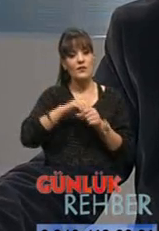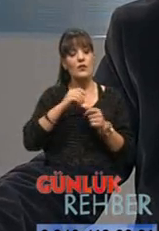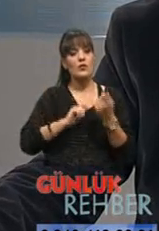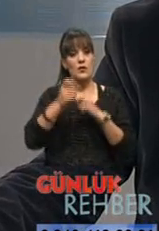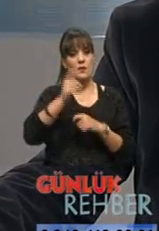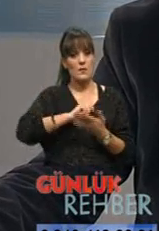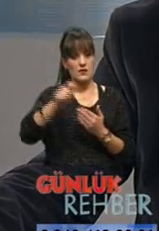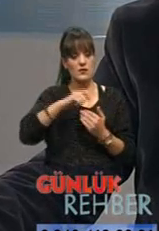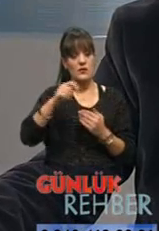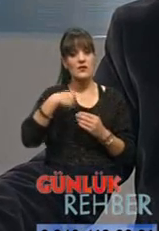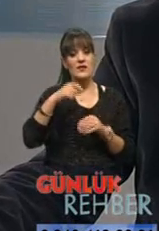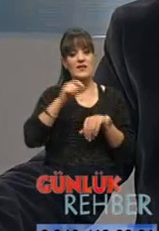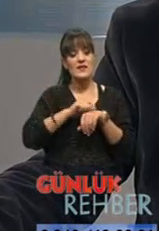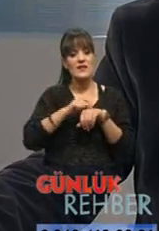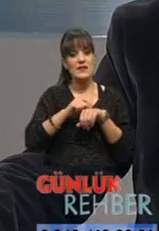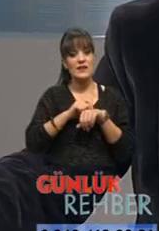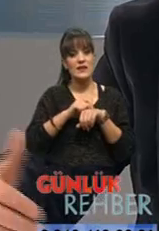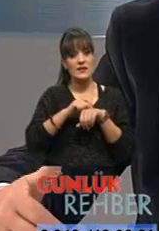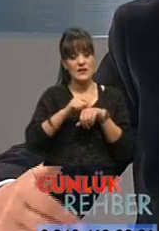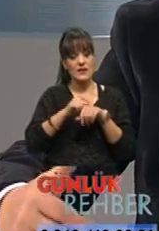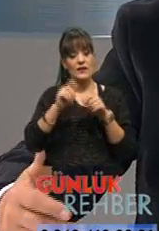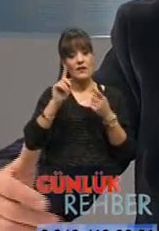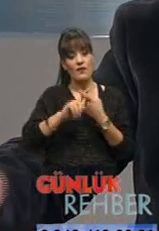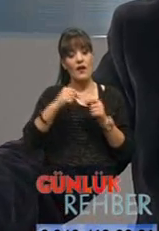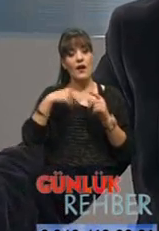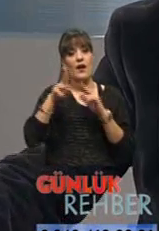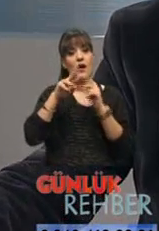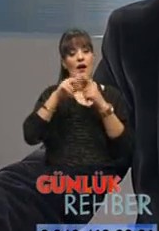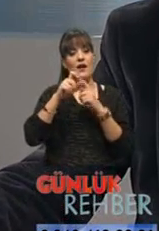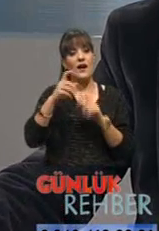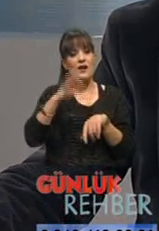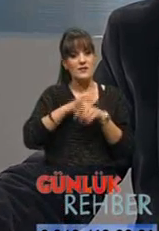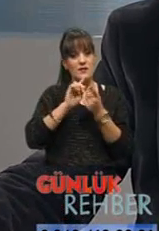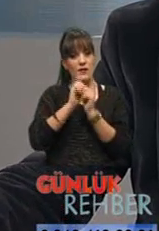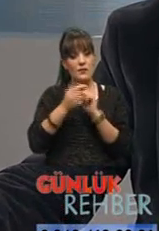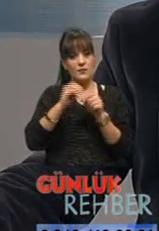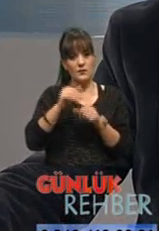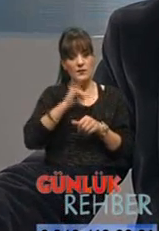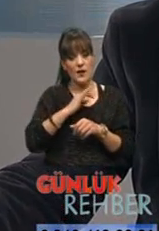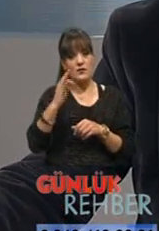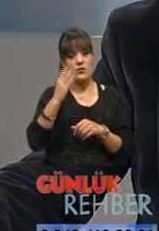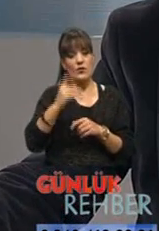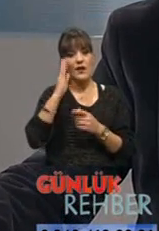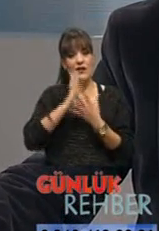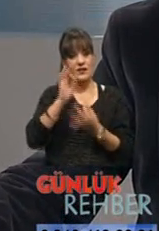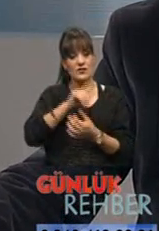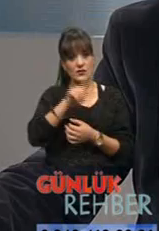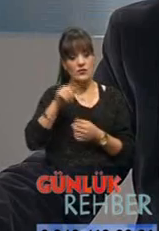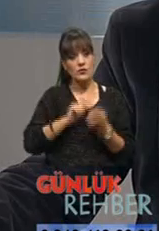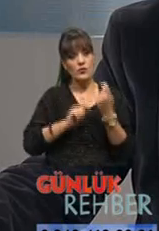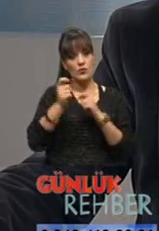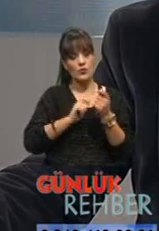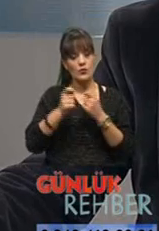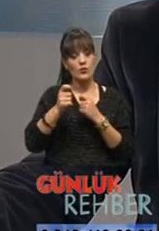tenisi biliyorsunuz. Hı hı hı. Özellikle sinir ve kas rahatsızlıklarından rahatsız olan vatandaşlara